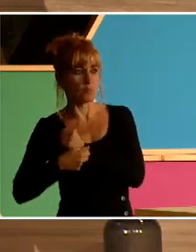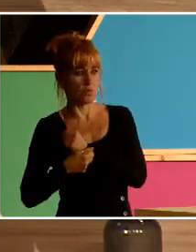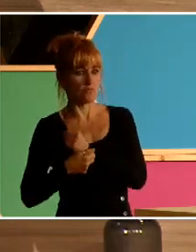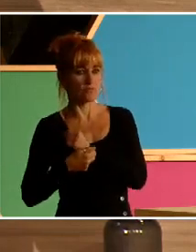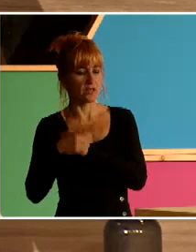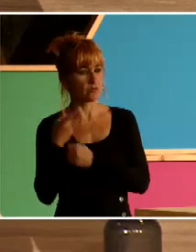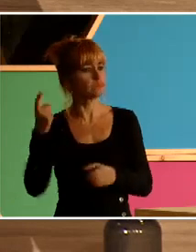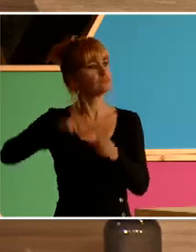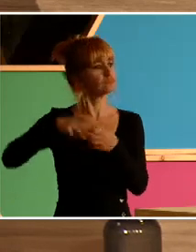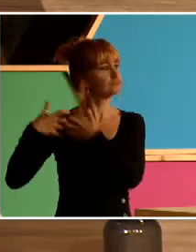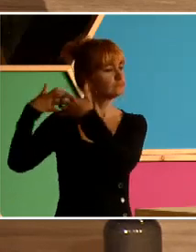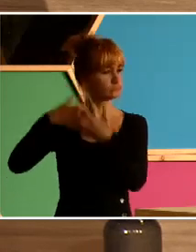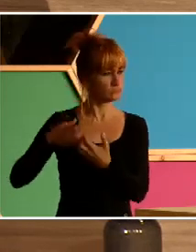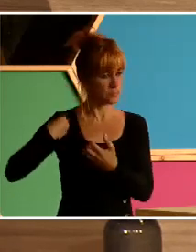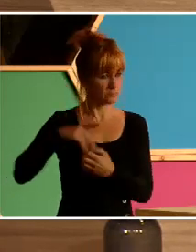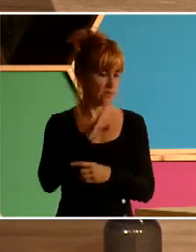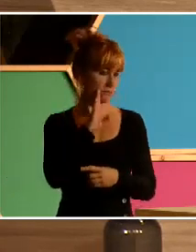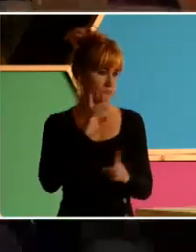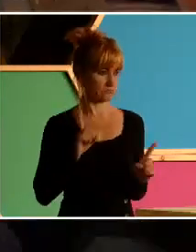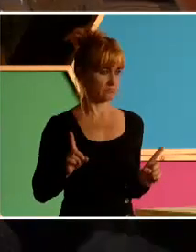ser una ciutat